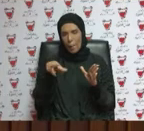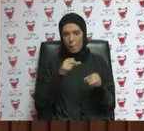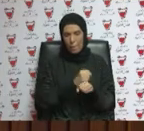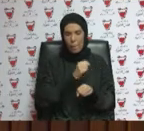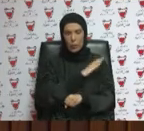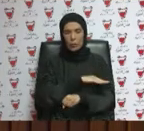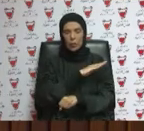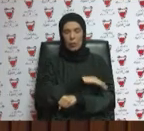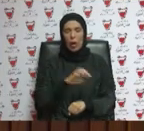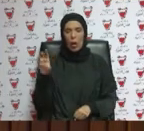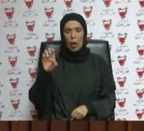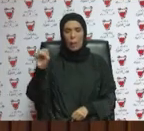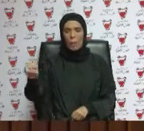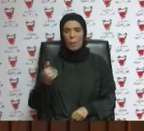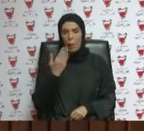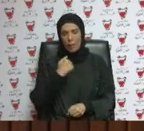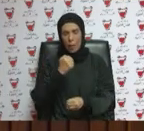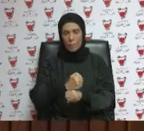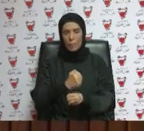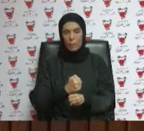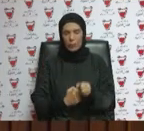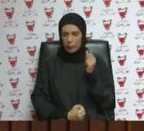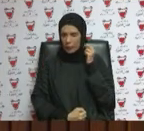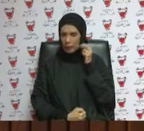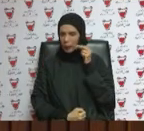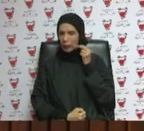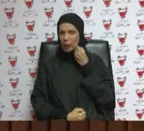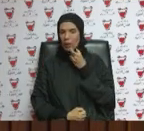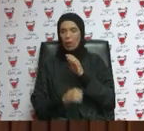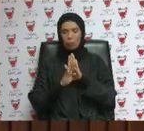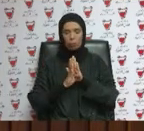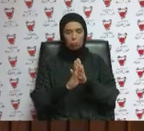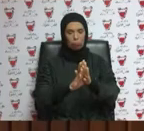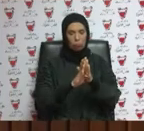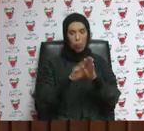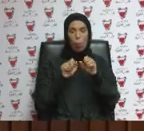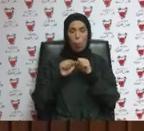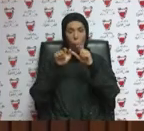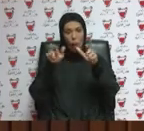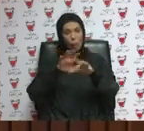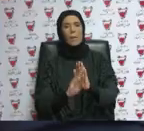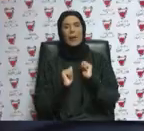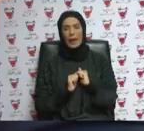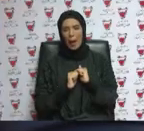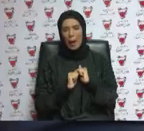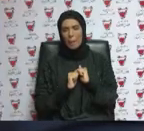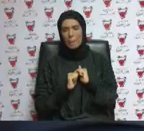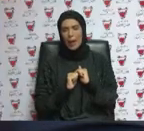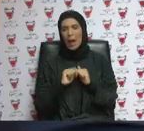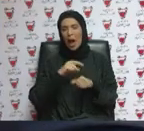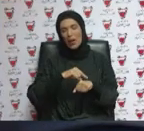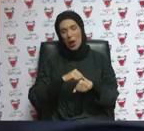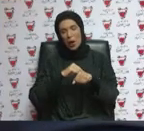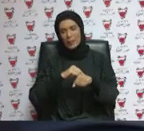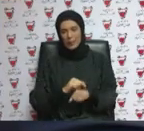وموظفيننا من البطالة. فالحقيقة دعمكم واضح وجماعي. وأحب